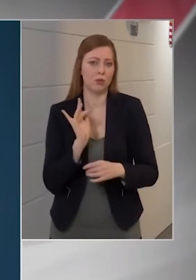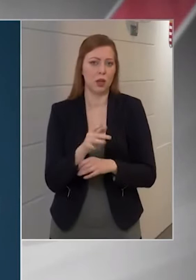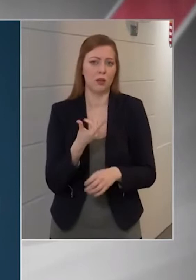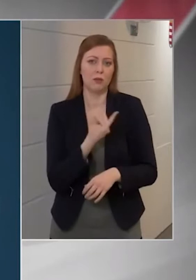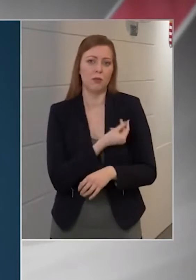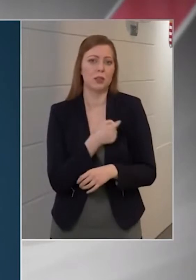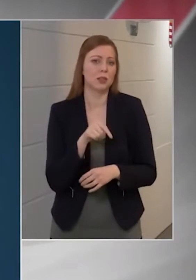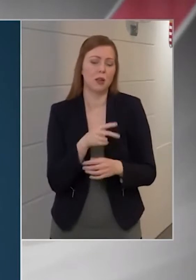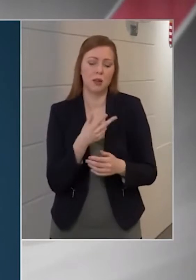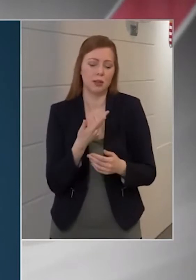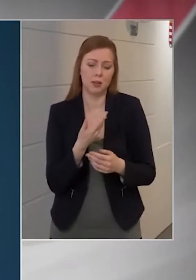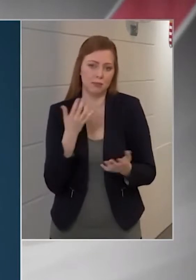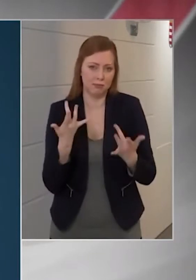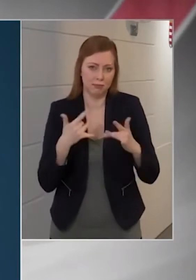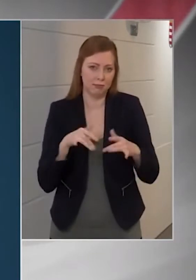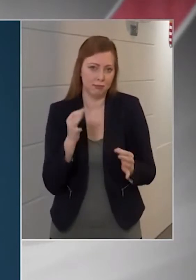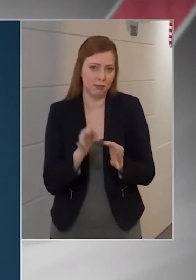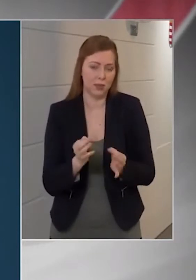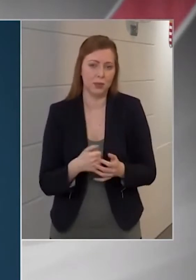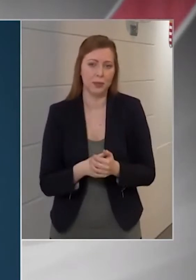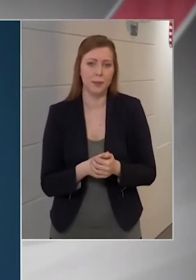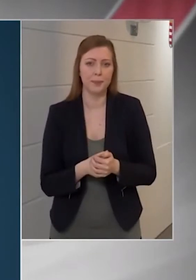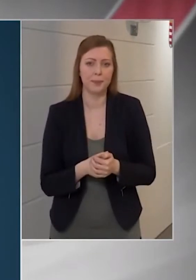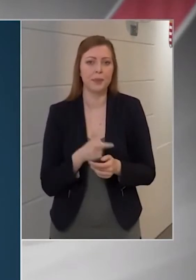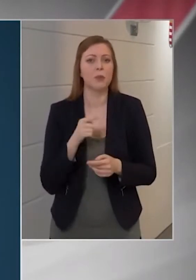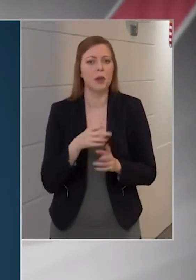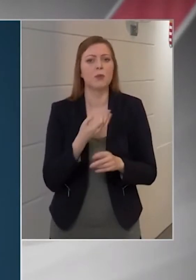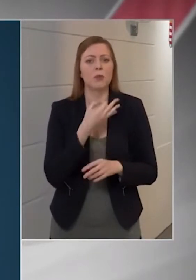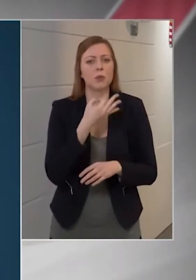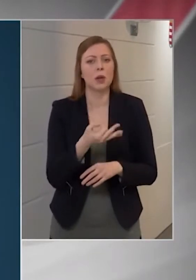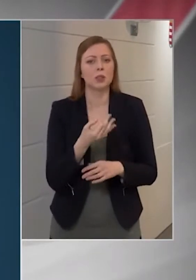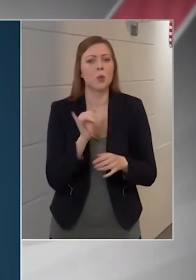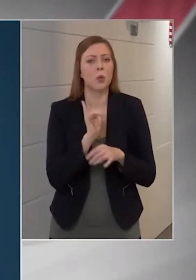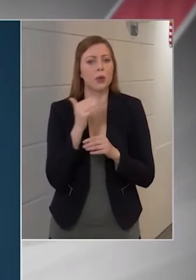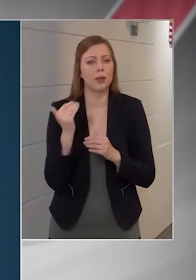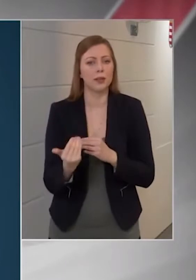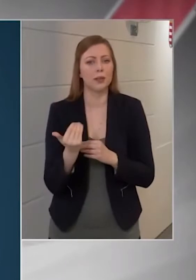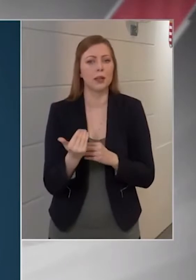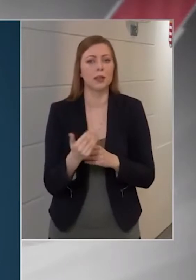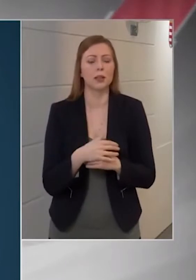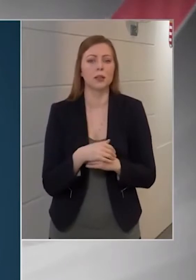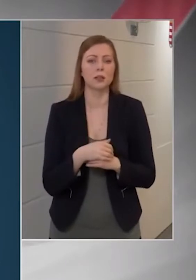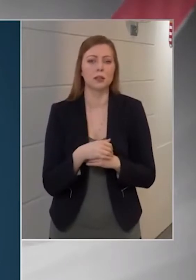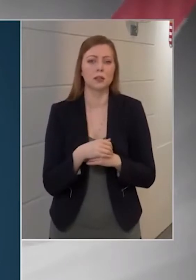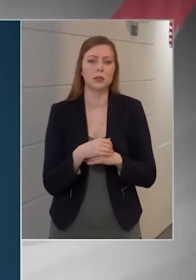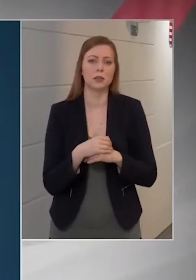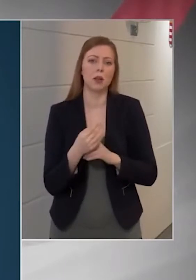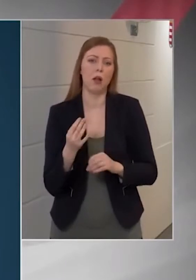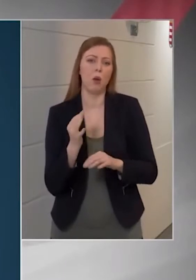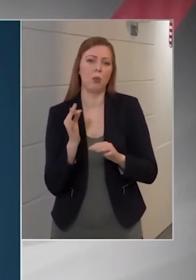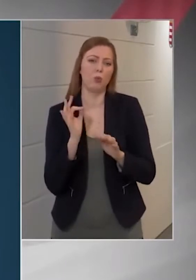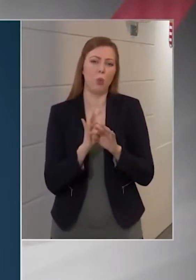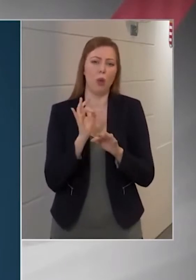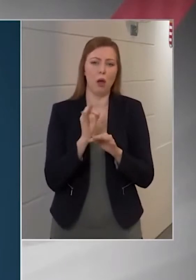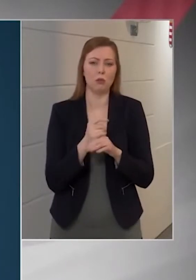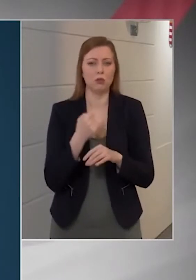vakcina ebben a tekintetben, hiszen szintén szó volt a hétvégén a kullancs agyvelőgyulladás